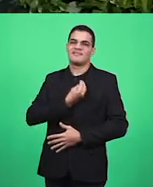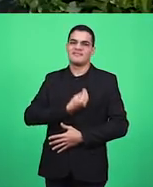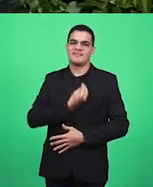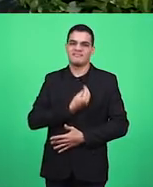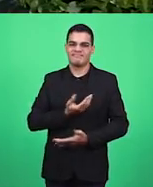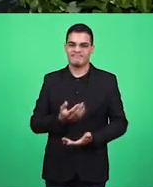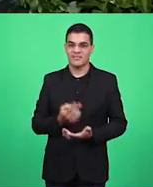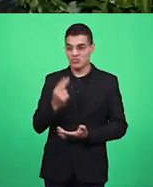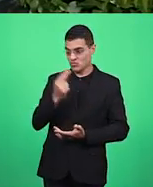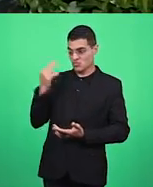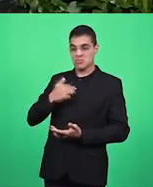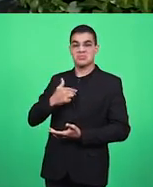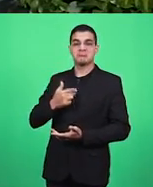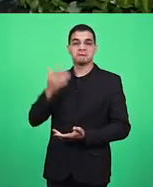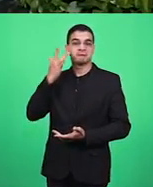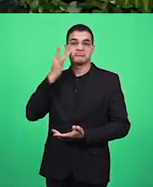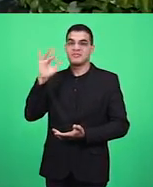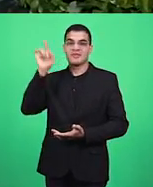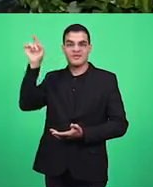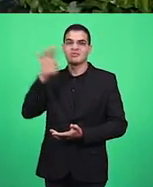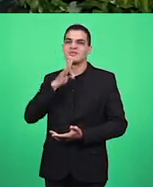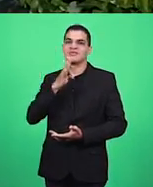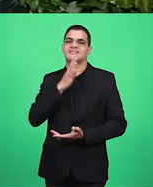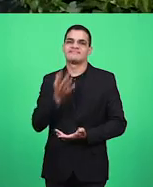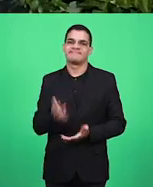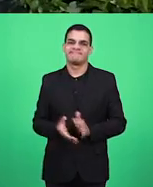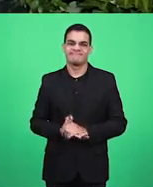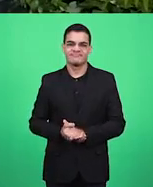имени. Однажды